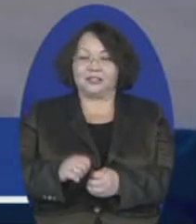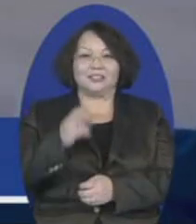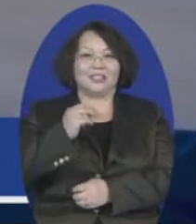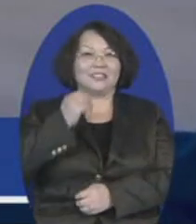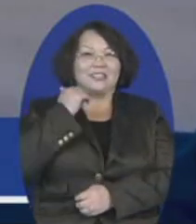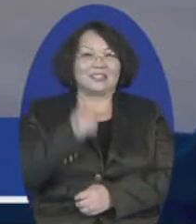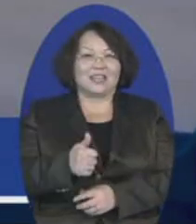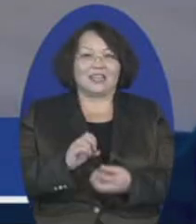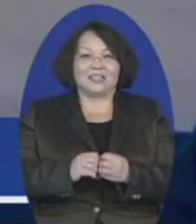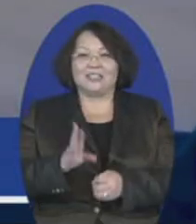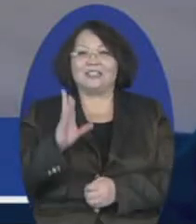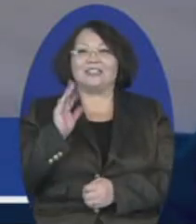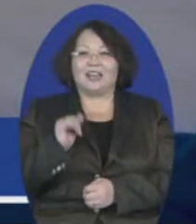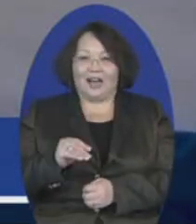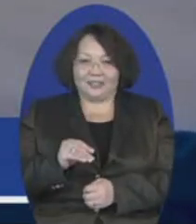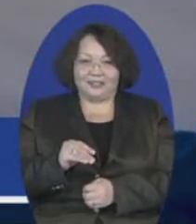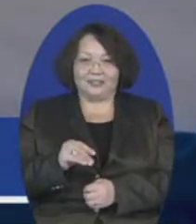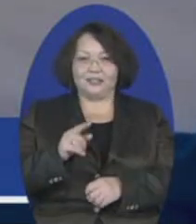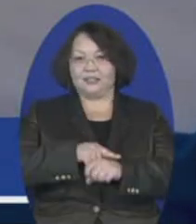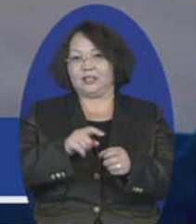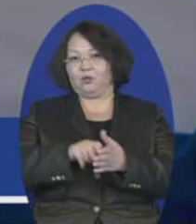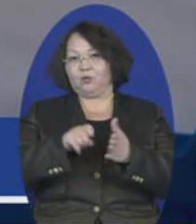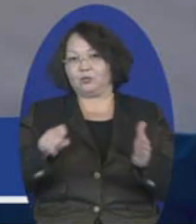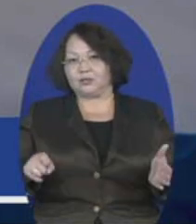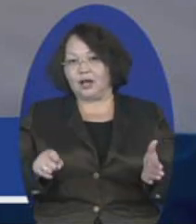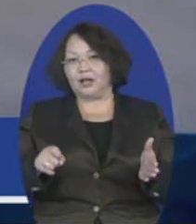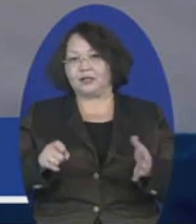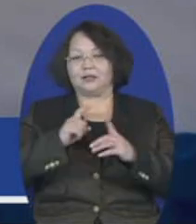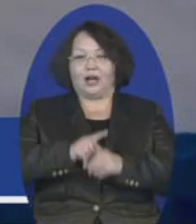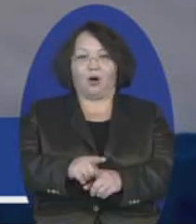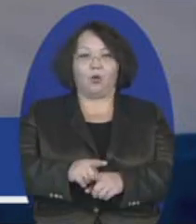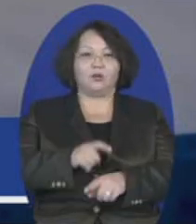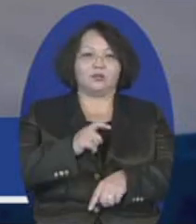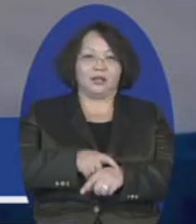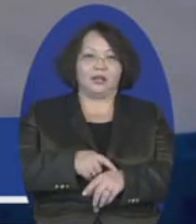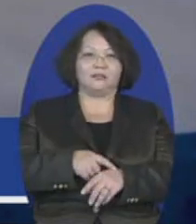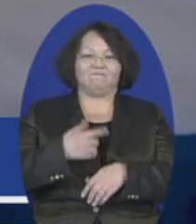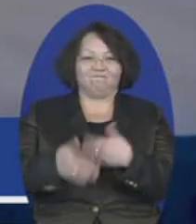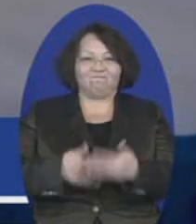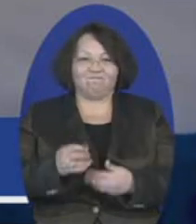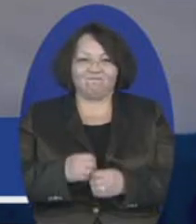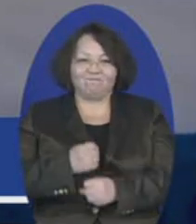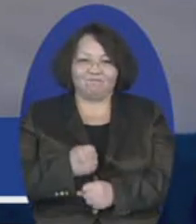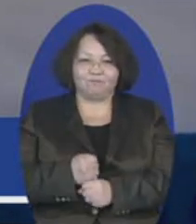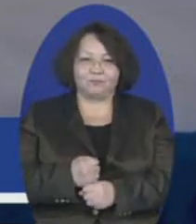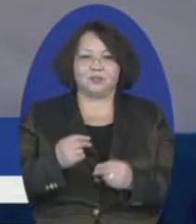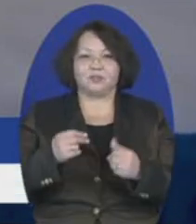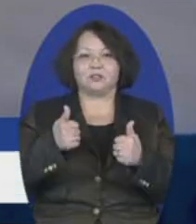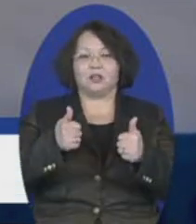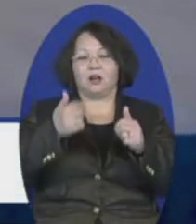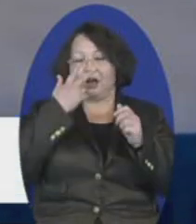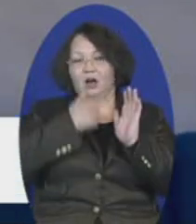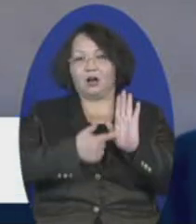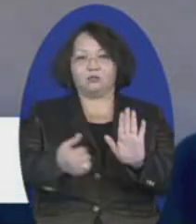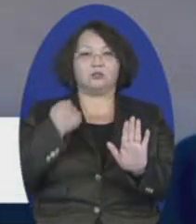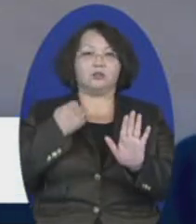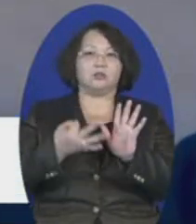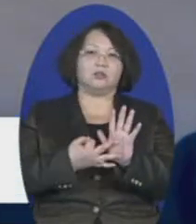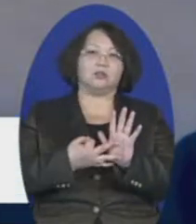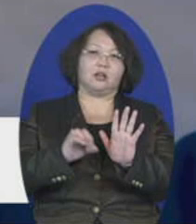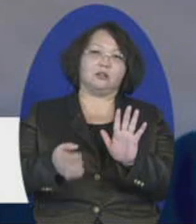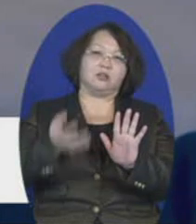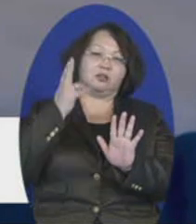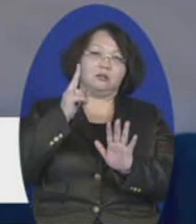чанартай оюун цаг хугацаанд хийдгийг бол бас манай хамт олон харуулж чадчихжээ. Энэ 80 хэдэн километр